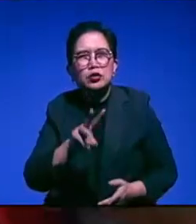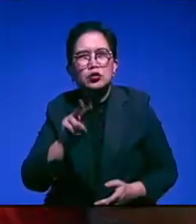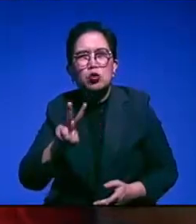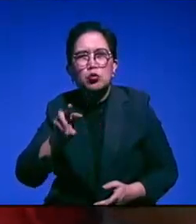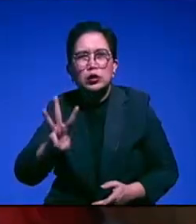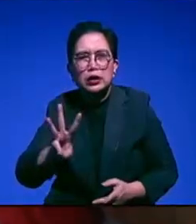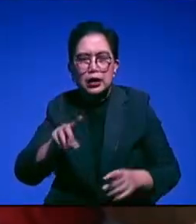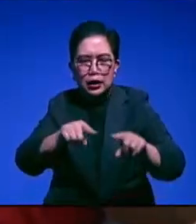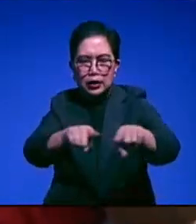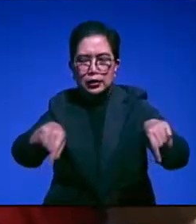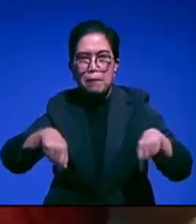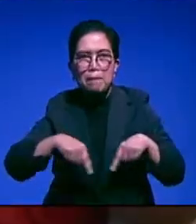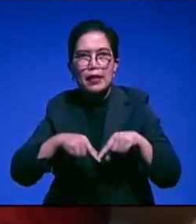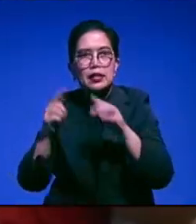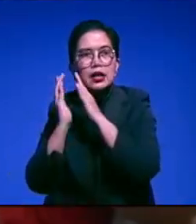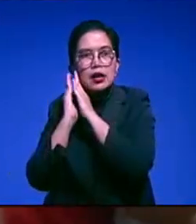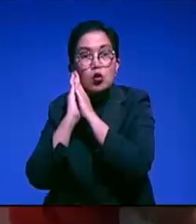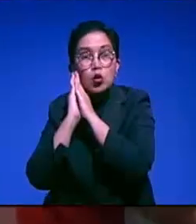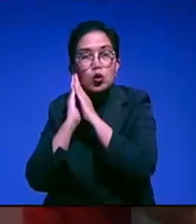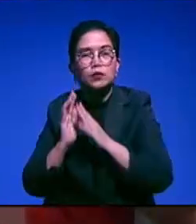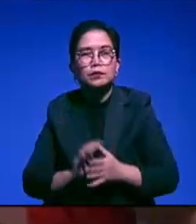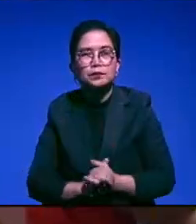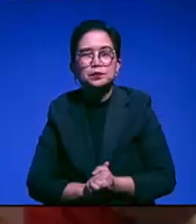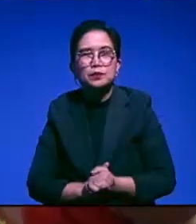323 tempat tidur. Nah, memang